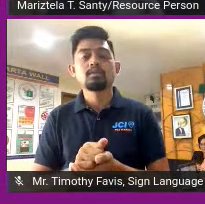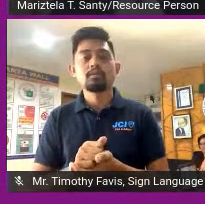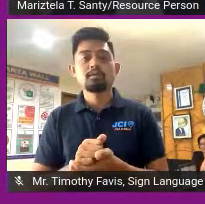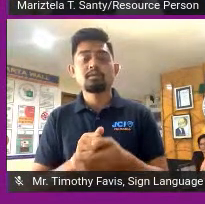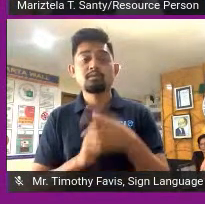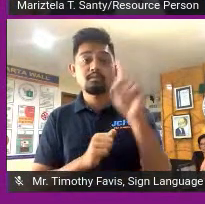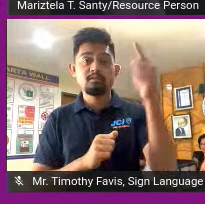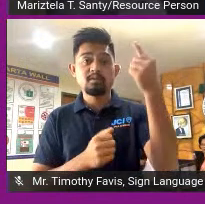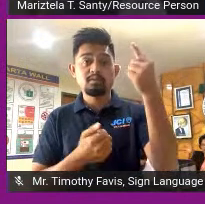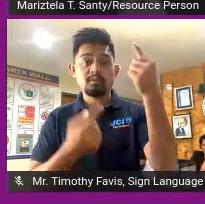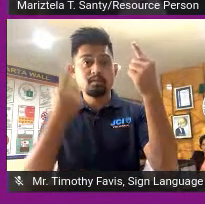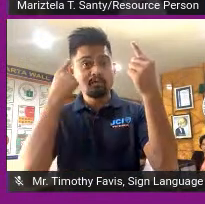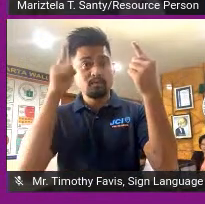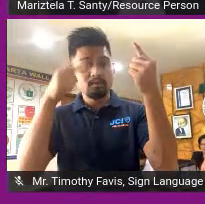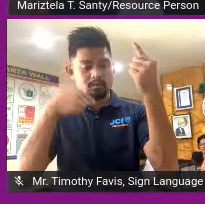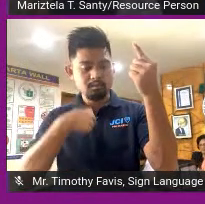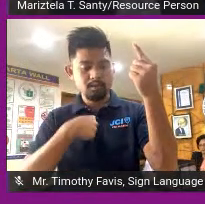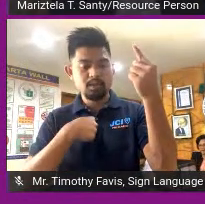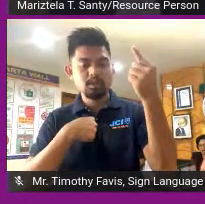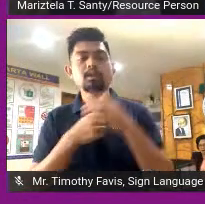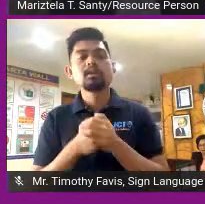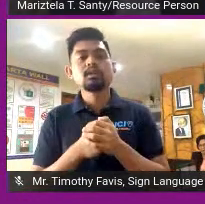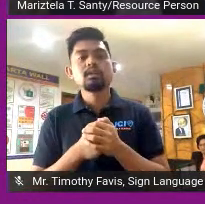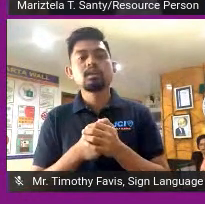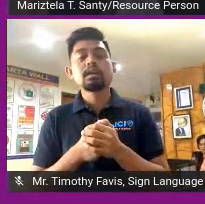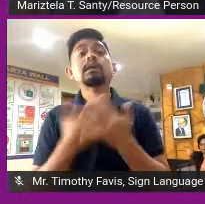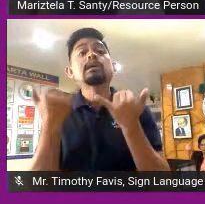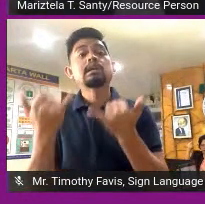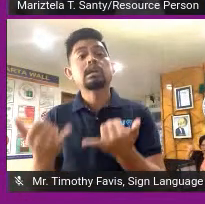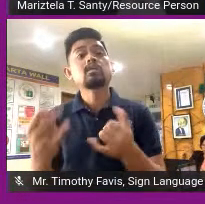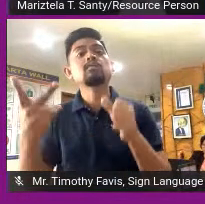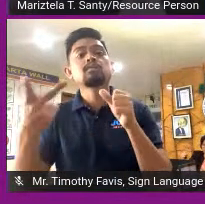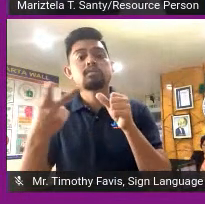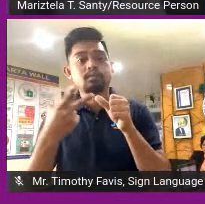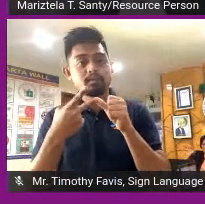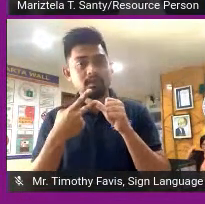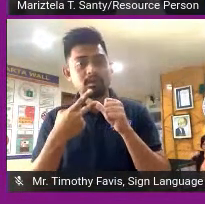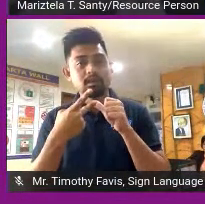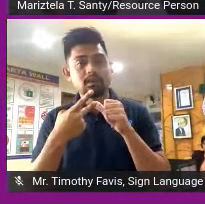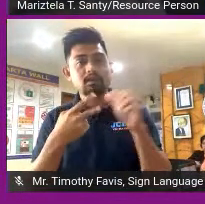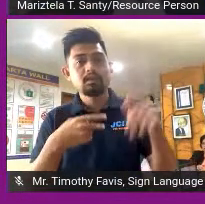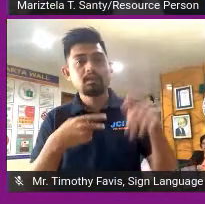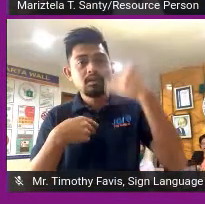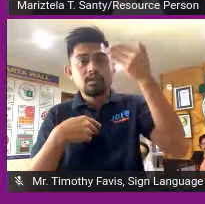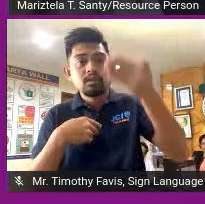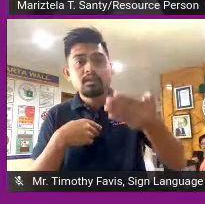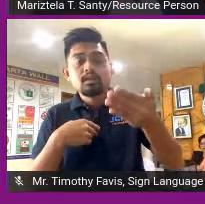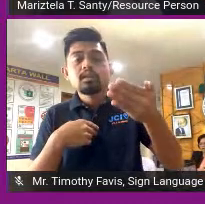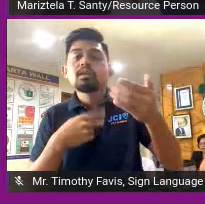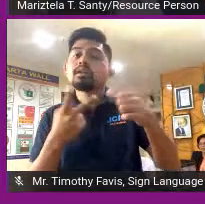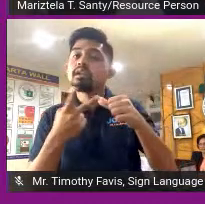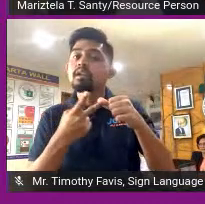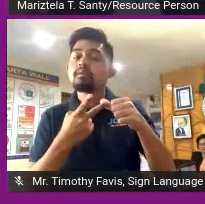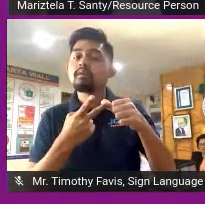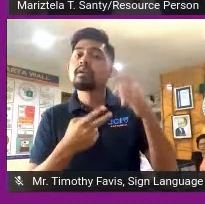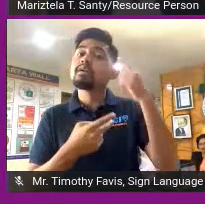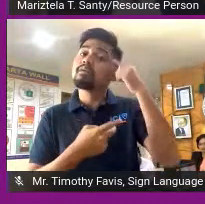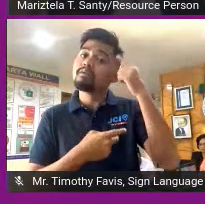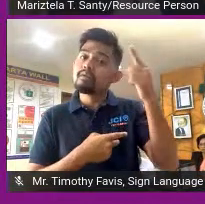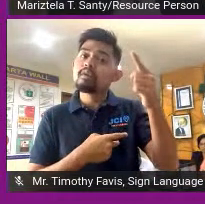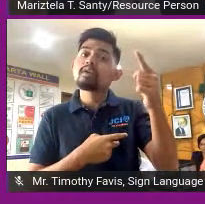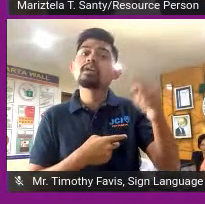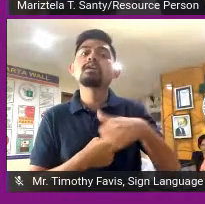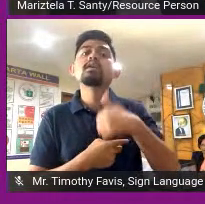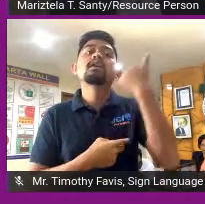ating sarili, may pananagutan ka sa iba. So yung next level mo of ano ay yung para sa iba